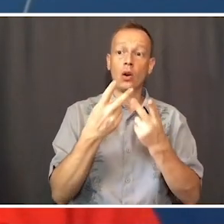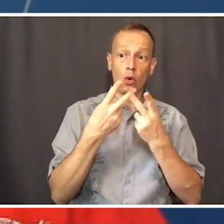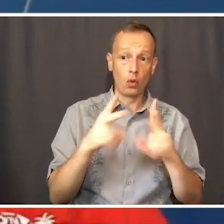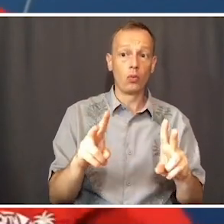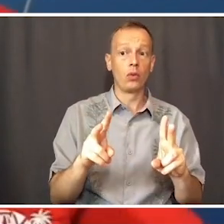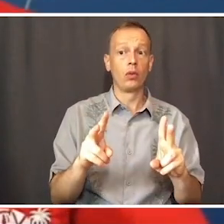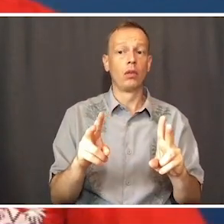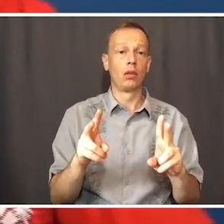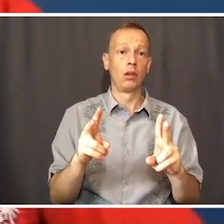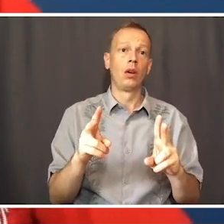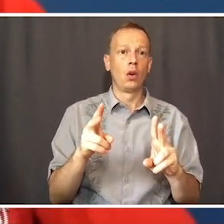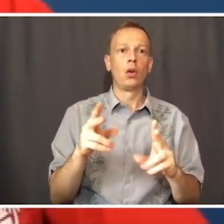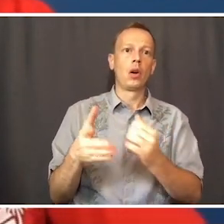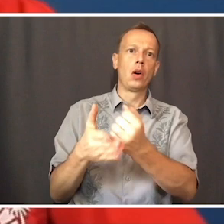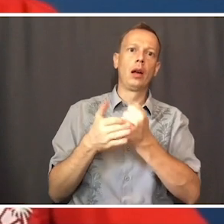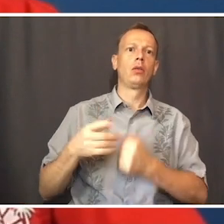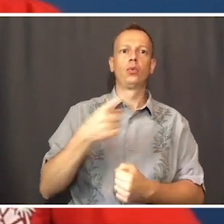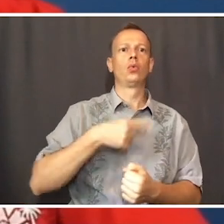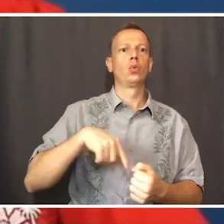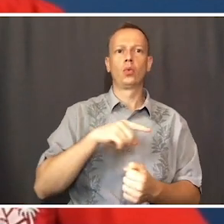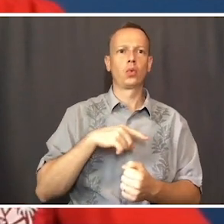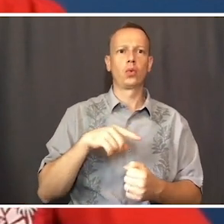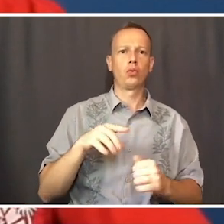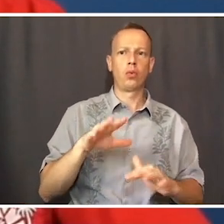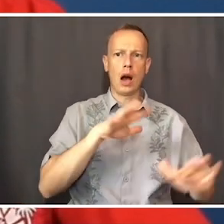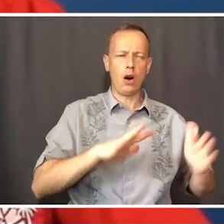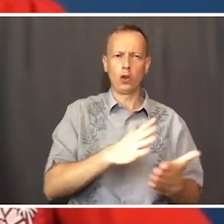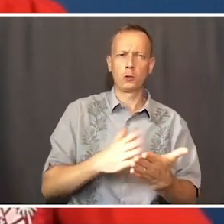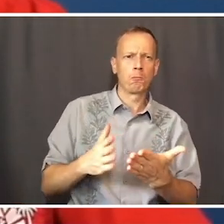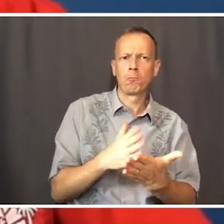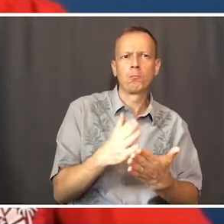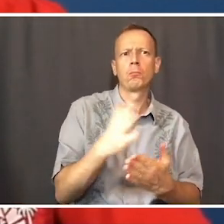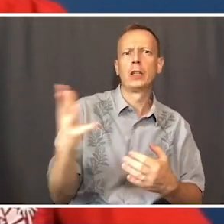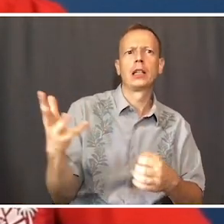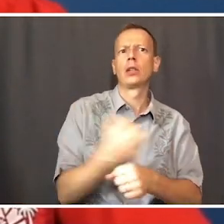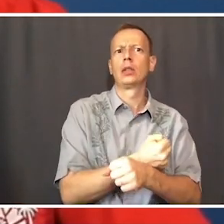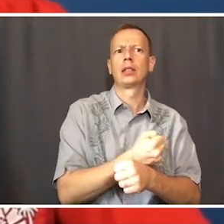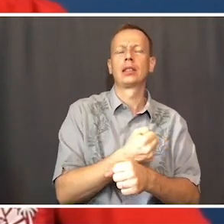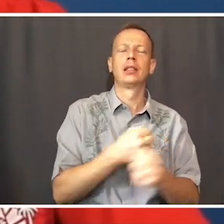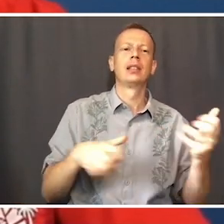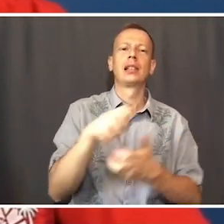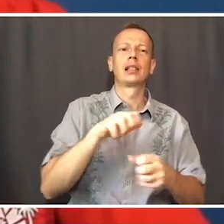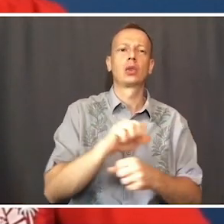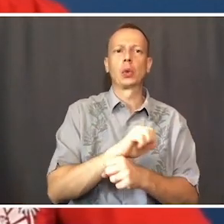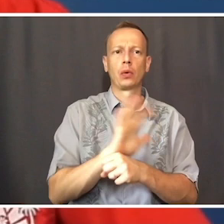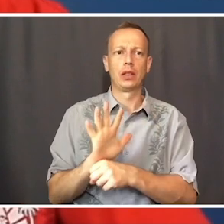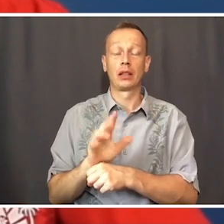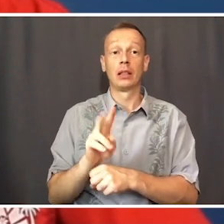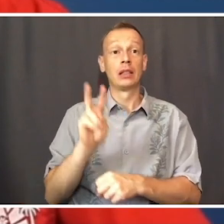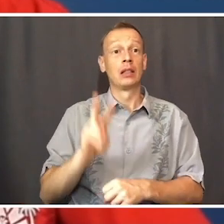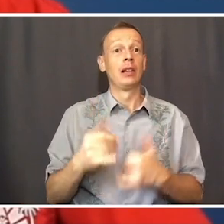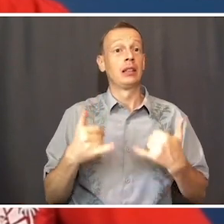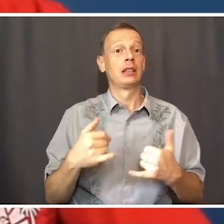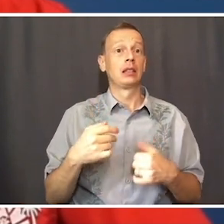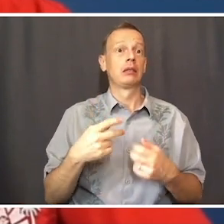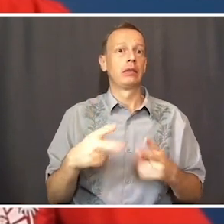permis d'amortir le choc de cette crise de la Covid-19, parce que ça a été difficile.